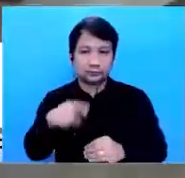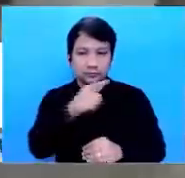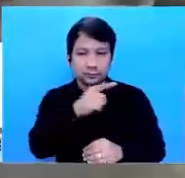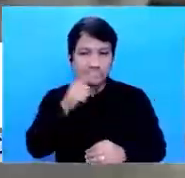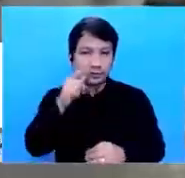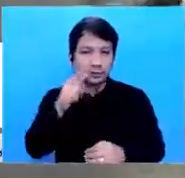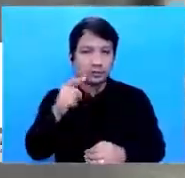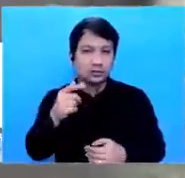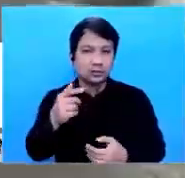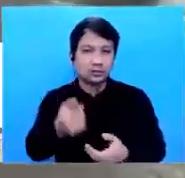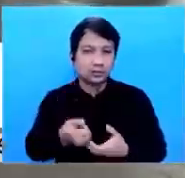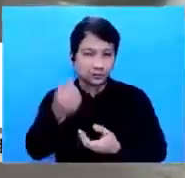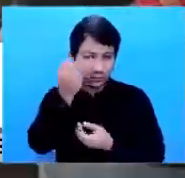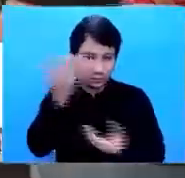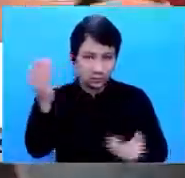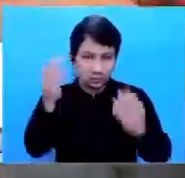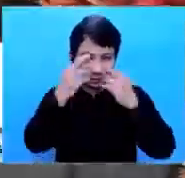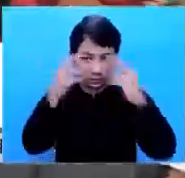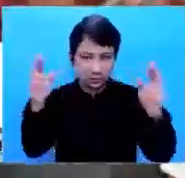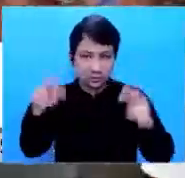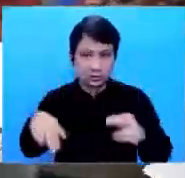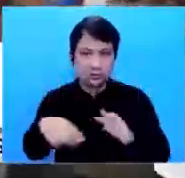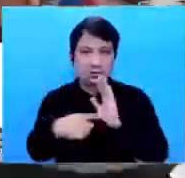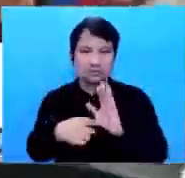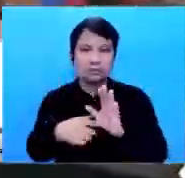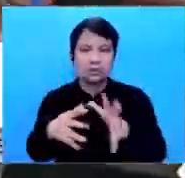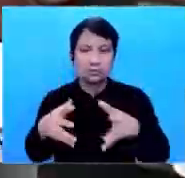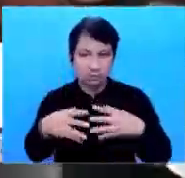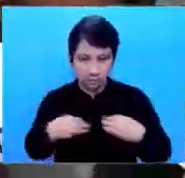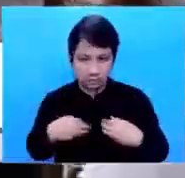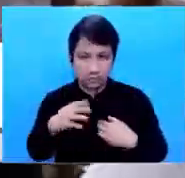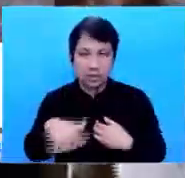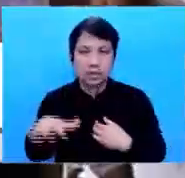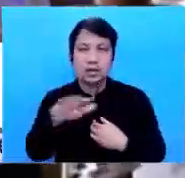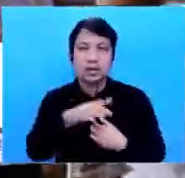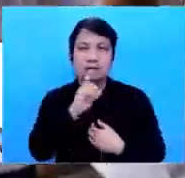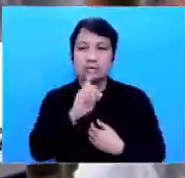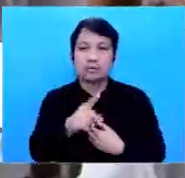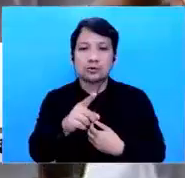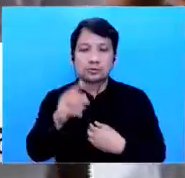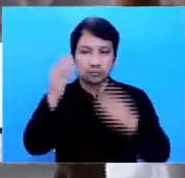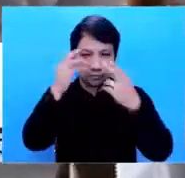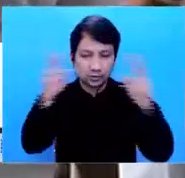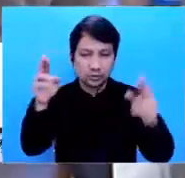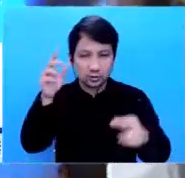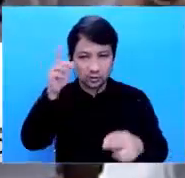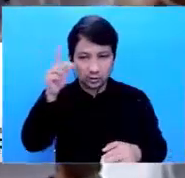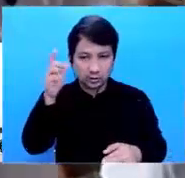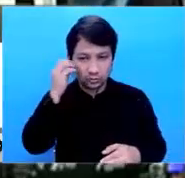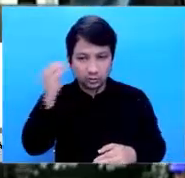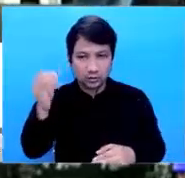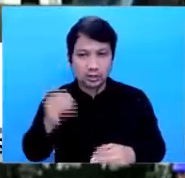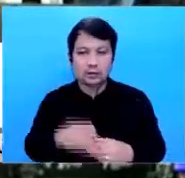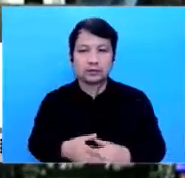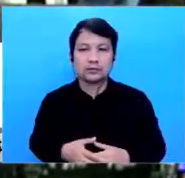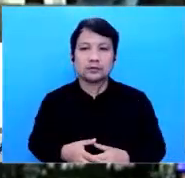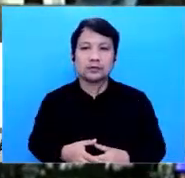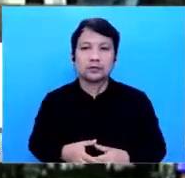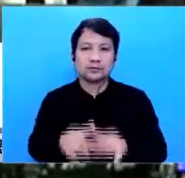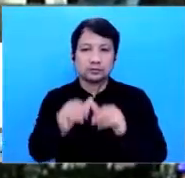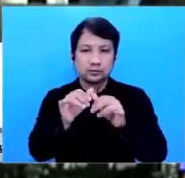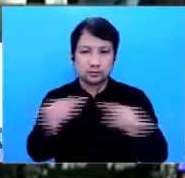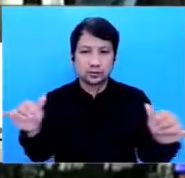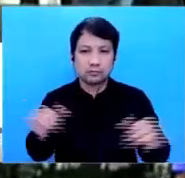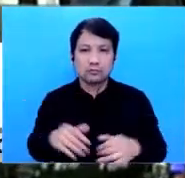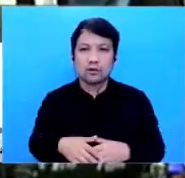ang iniendorso ng alkalde ng syudad, naging mainit pa rin ang pagtanggap sa kanila ni Mayor Lenlen Oreta. Gaya ng dati,